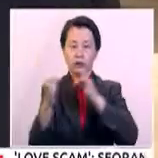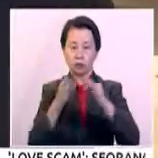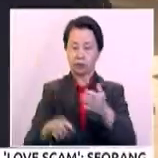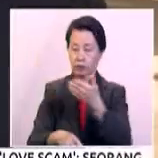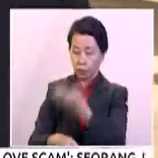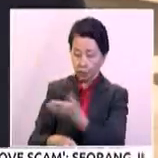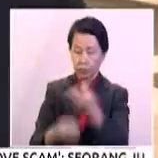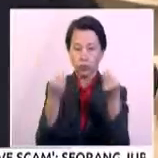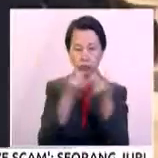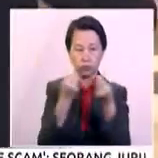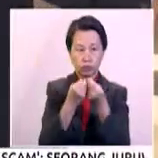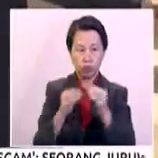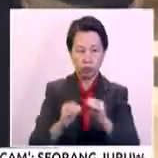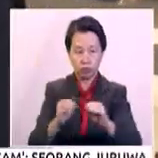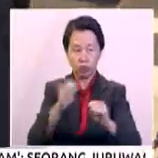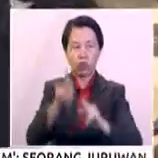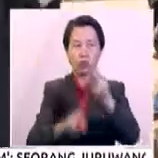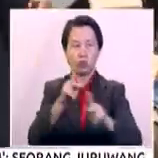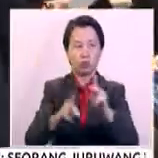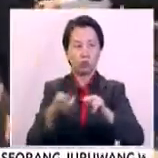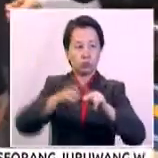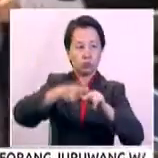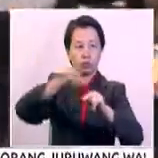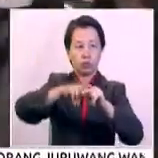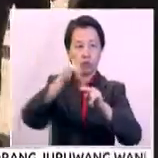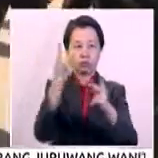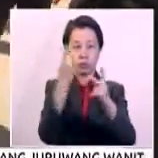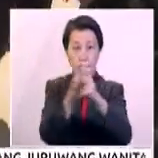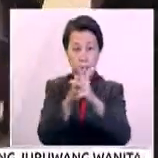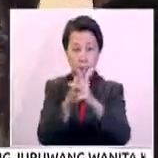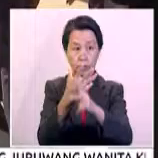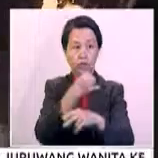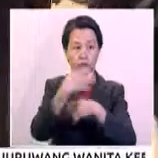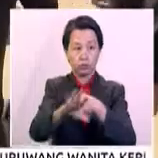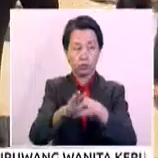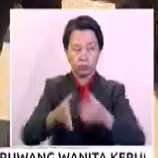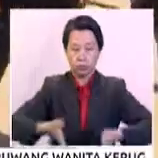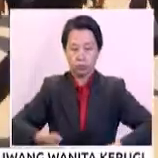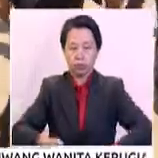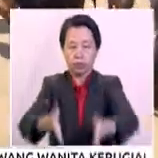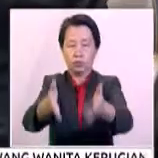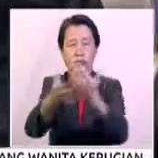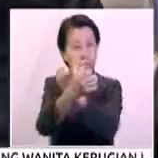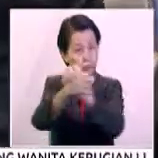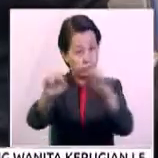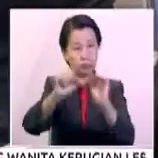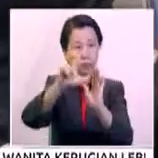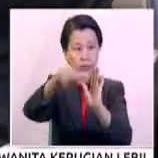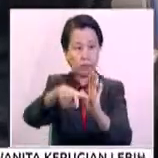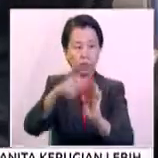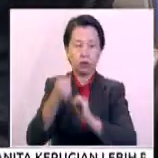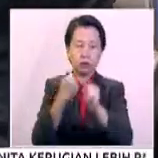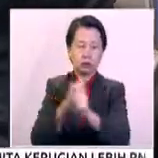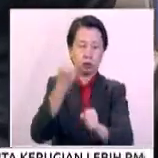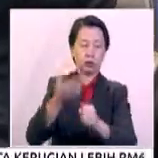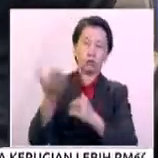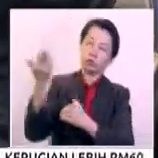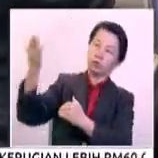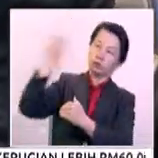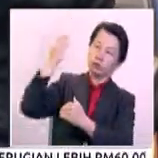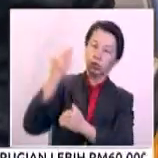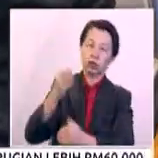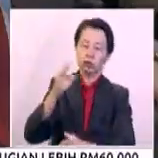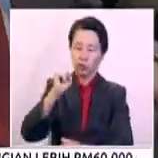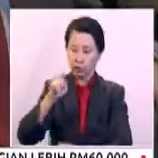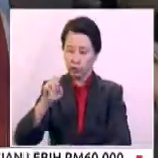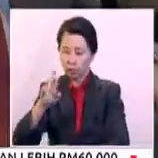beliau, jumlah pergerakan penumpang dijangka meningkat dua kali ganda setelah landasan itu siap sepenuhnya. Tahun lepas sahaja,